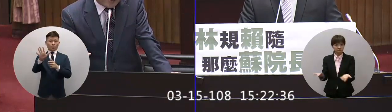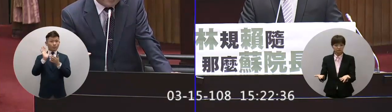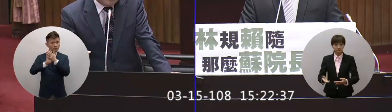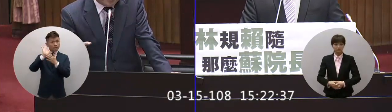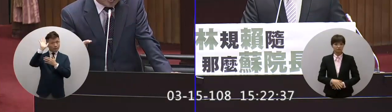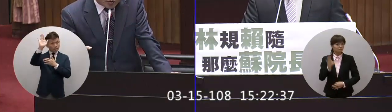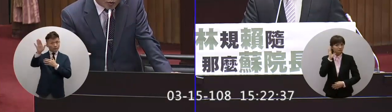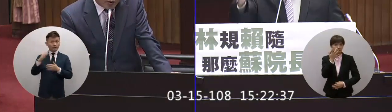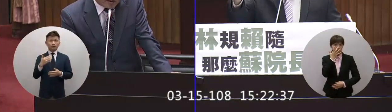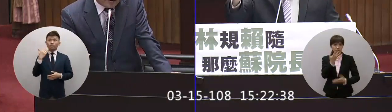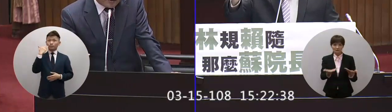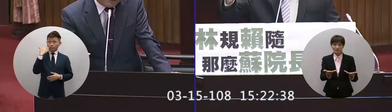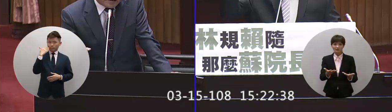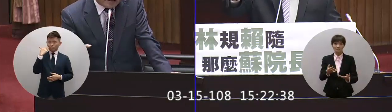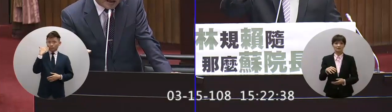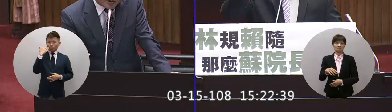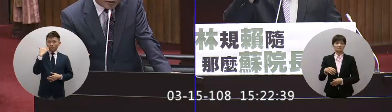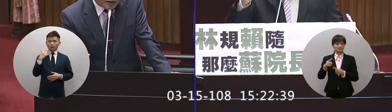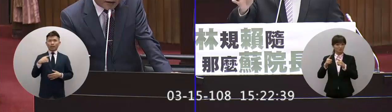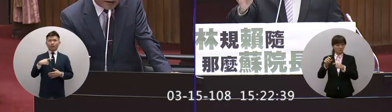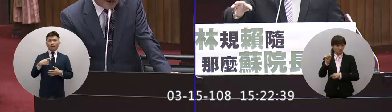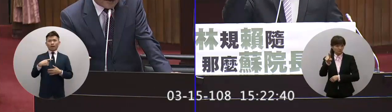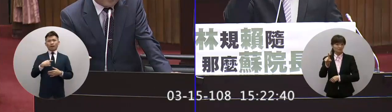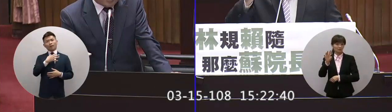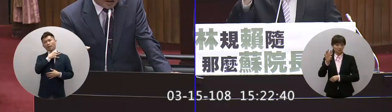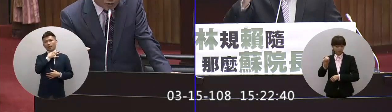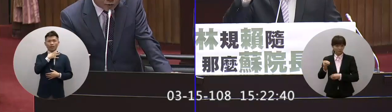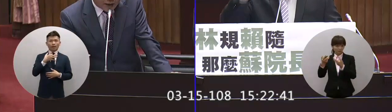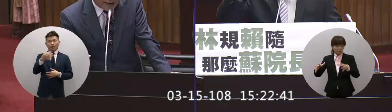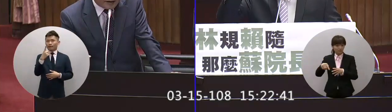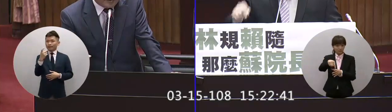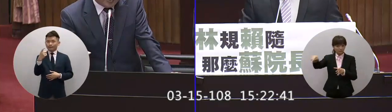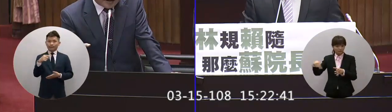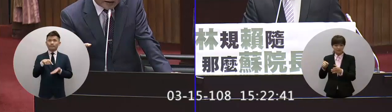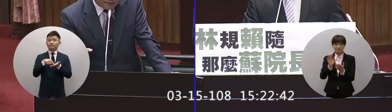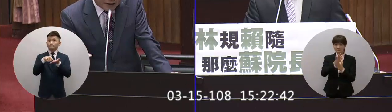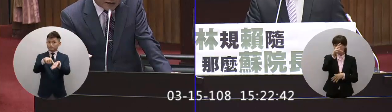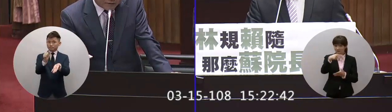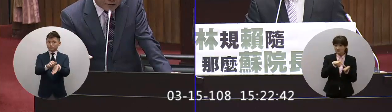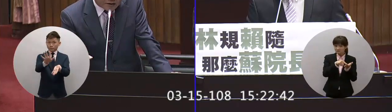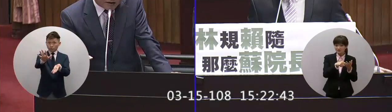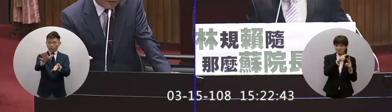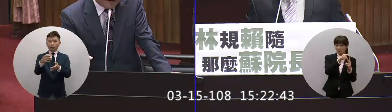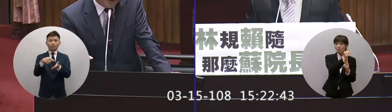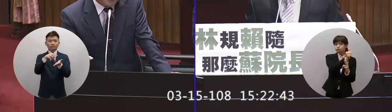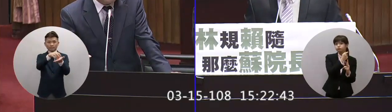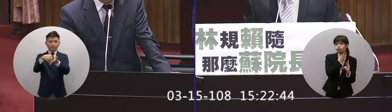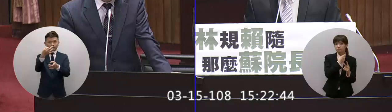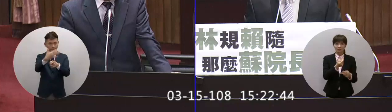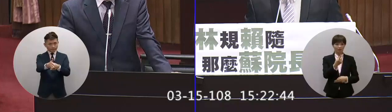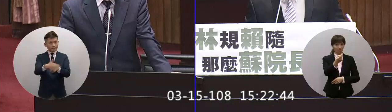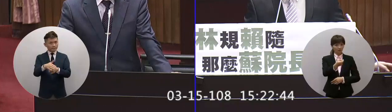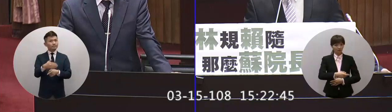未来他如果 这100多万人在将来是没有机会再 出来，就可以办理分期付